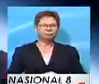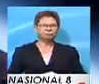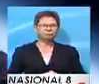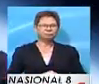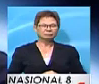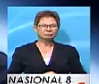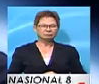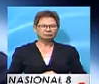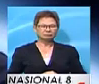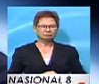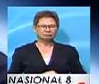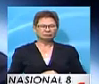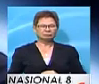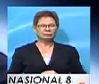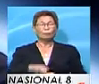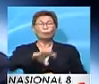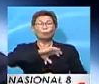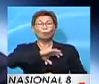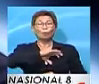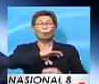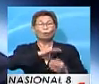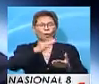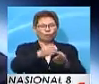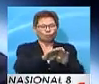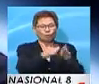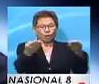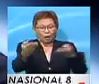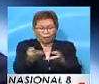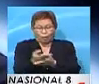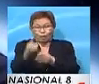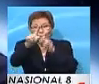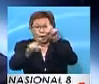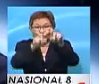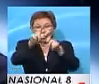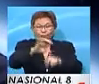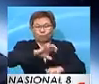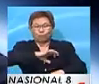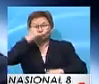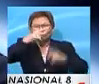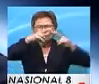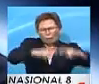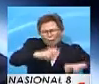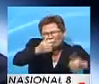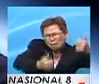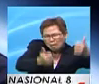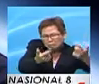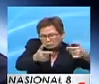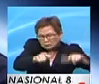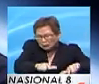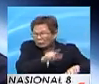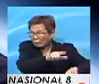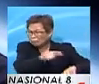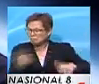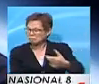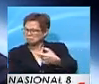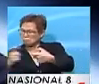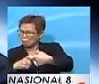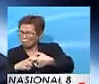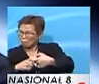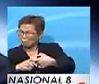rumah Dalam pada itu polis membuka kertas inquuiri polis Kip bagi menyiasat sama ada kejadian itu mempunyai